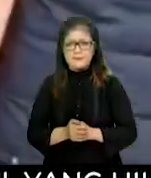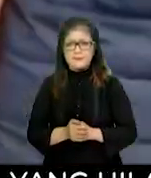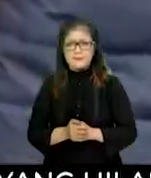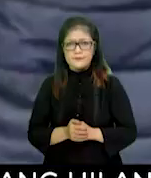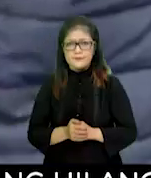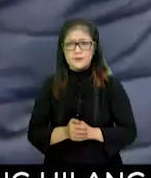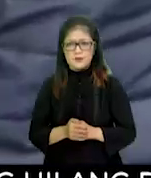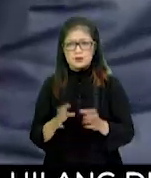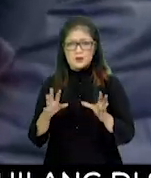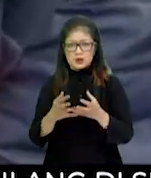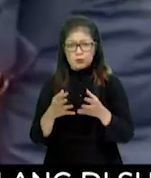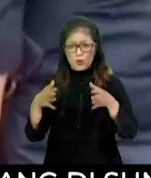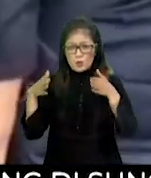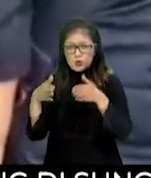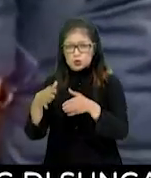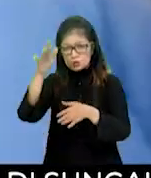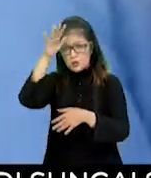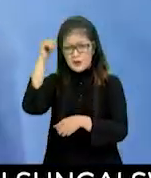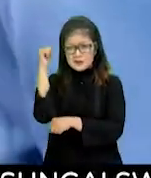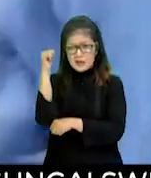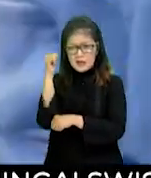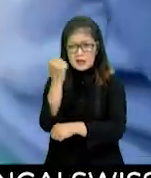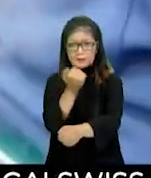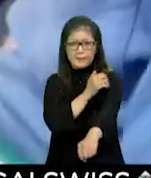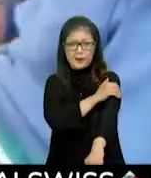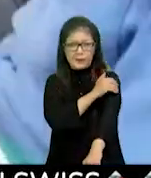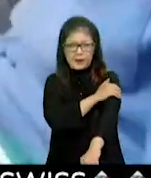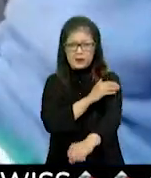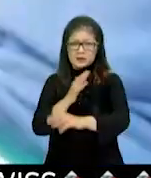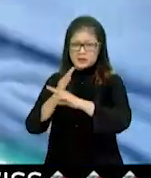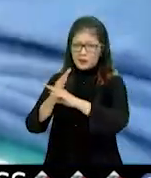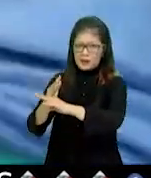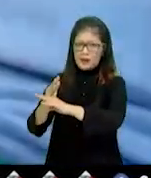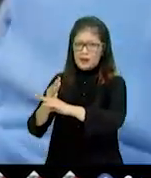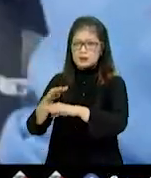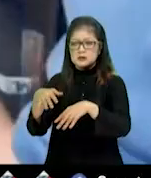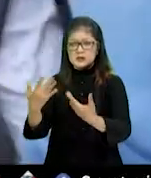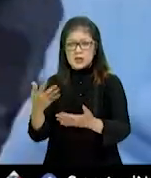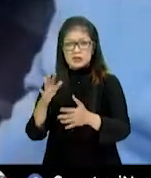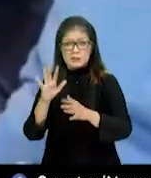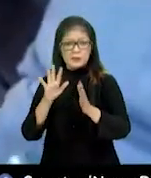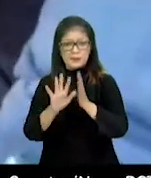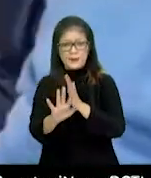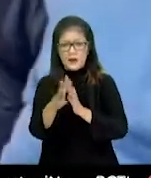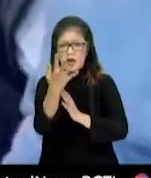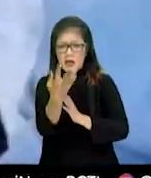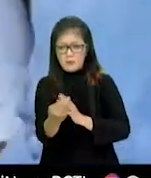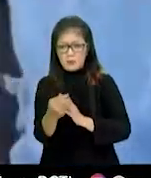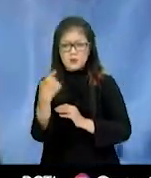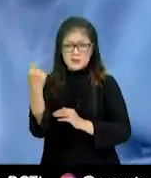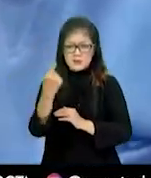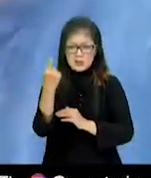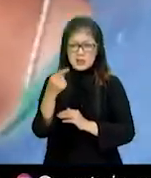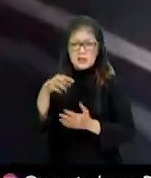Tim khusus anti bandit Polsek Patumbak bersama tim Satuan Reserse Narkoba Polrestabes Medan menggerebek perkampungan yang disinyalir menjadi sarang